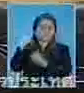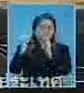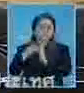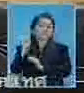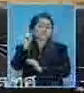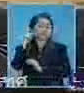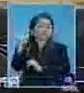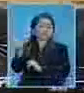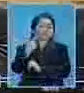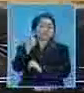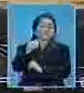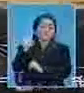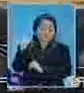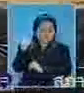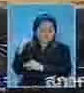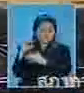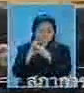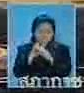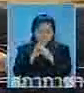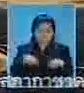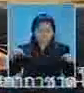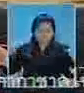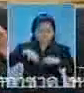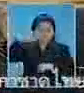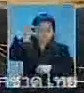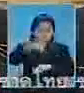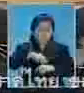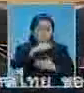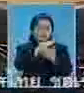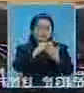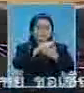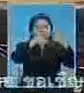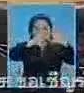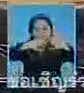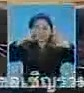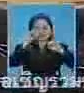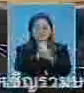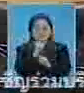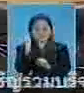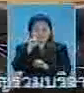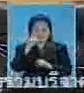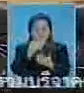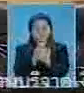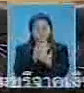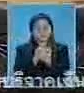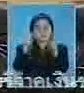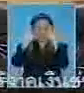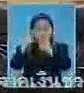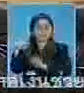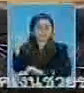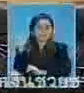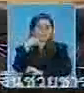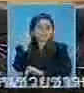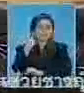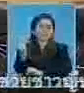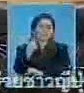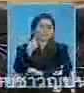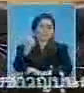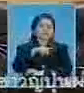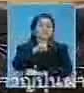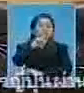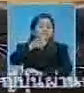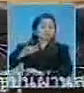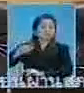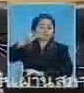าวก็คือคำถามเกี่ยวกับรัฐวิสาหกิจและความมั่นคงทางการเงินของรัฐวิสาหกิจถามอยู่ทุกวันครับการบินไทยจะเจ๊ง